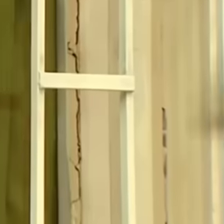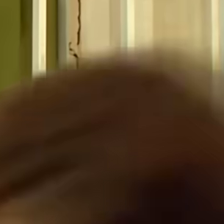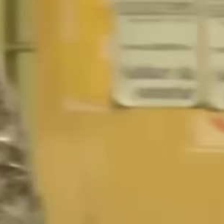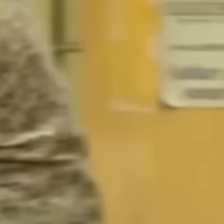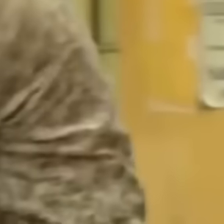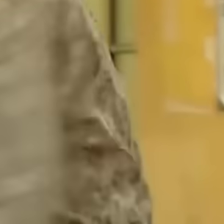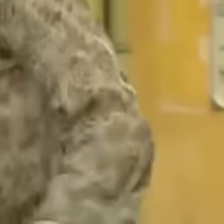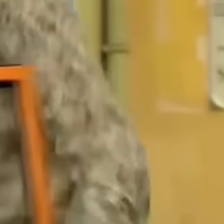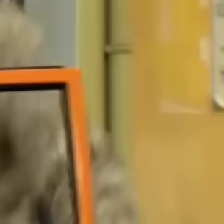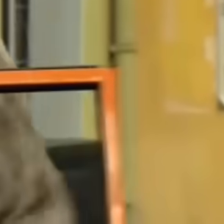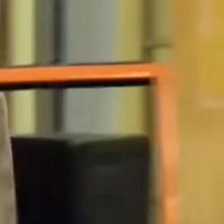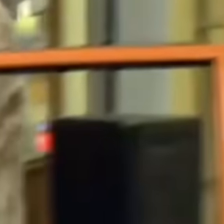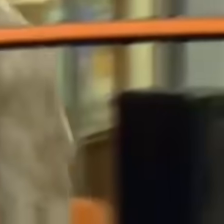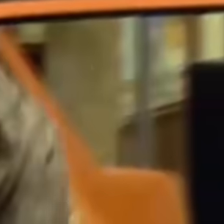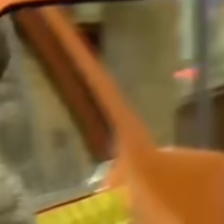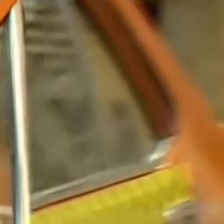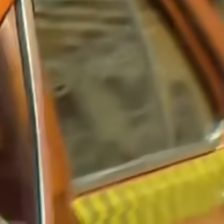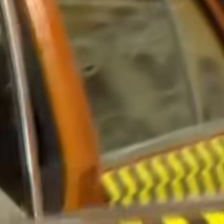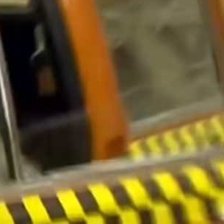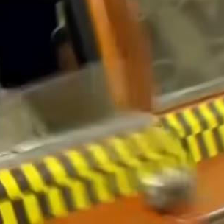Ülkiye kıskançlıkla seyrediyor.